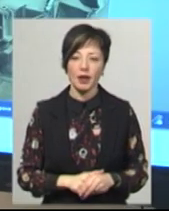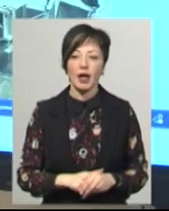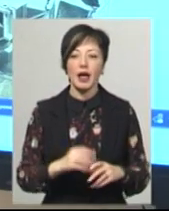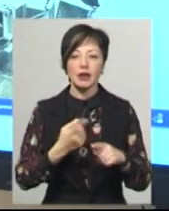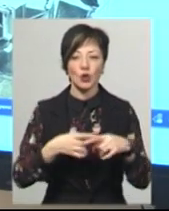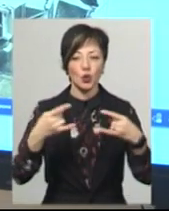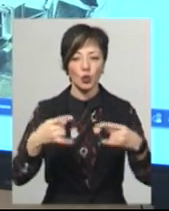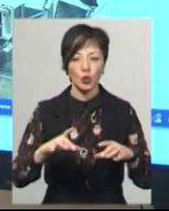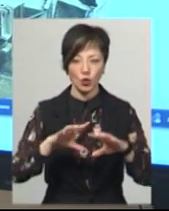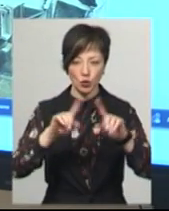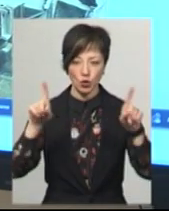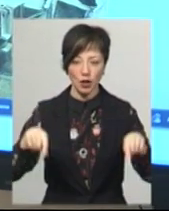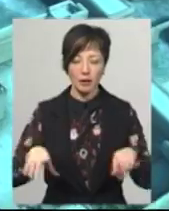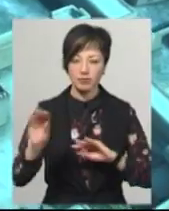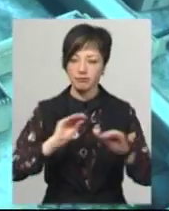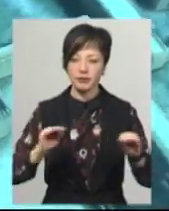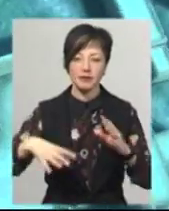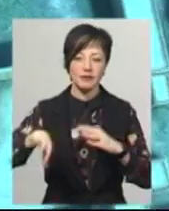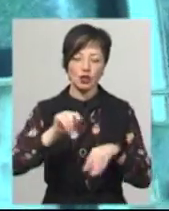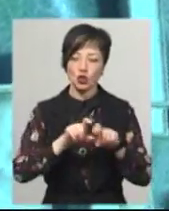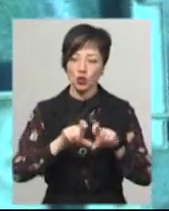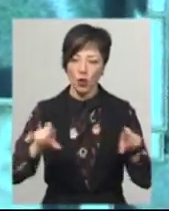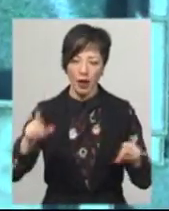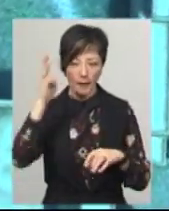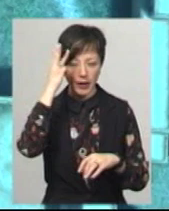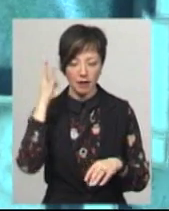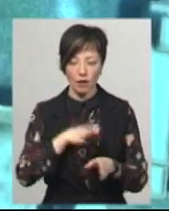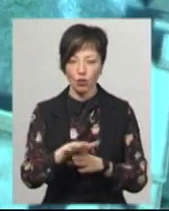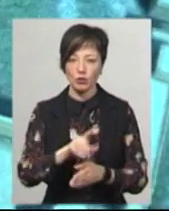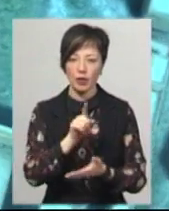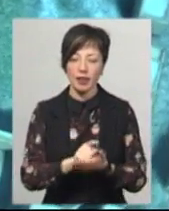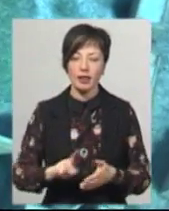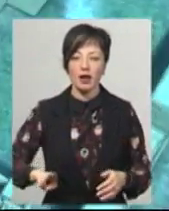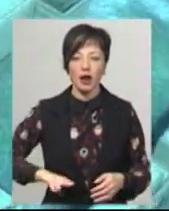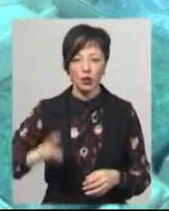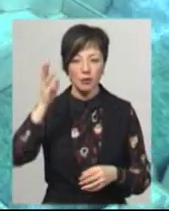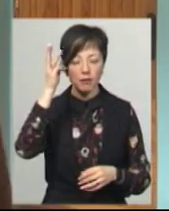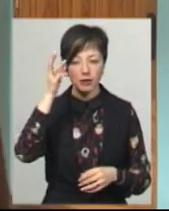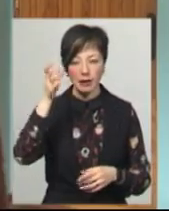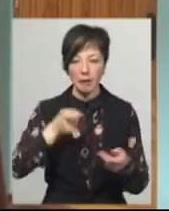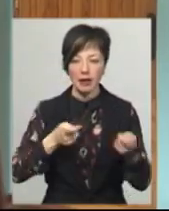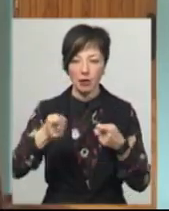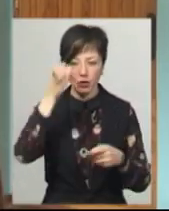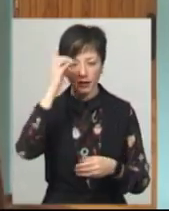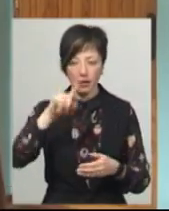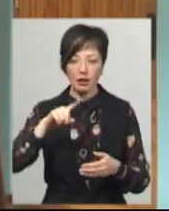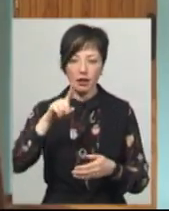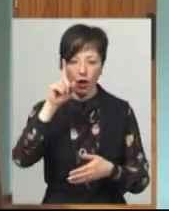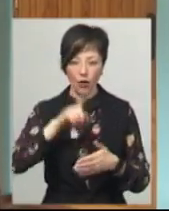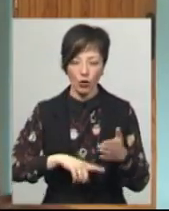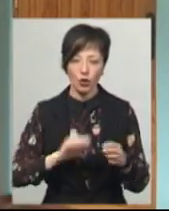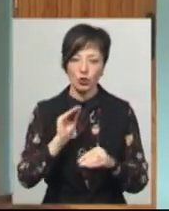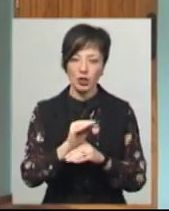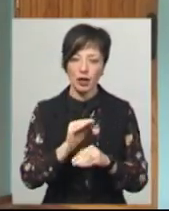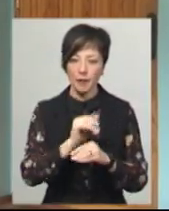дошками облаштували всі школи Хмельницького, каже виконуючий обов'язків директора Департаменту освіти та науки Хмельницької міської ради Світлана Губай.